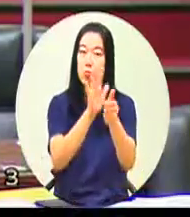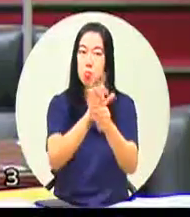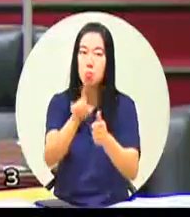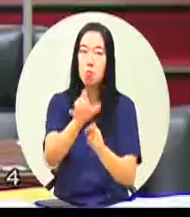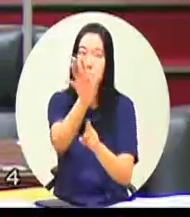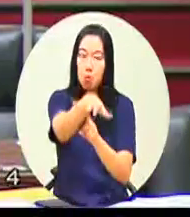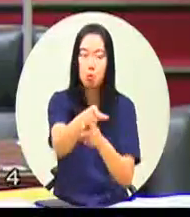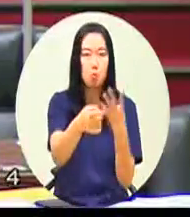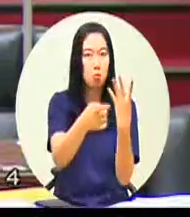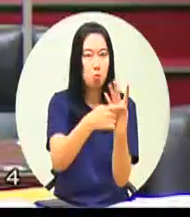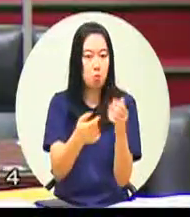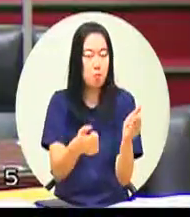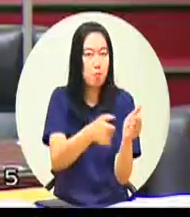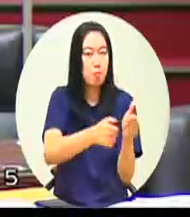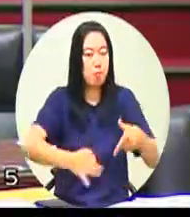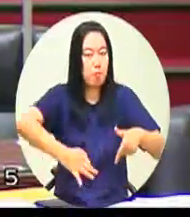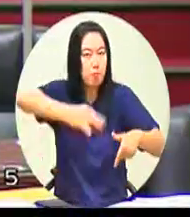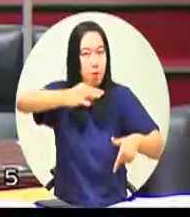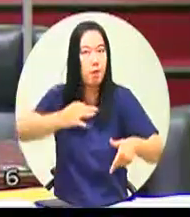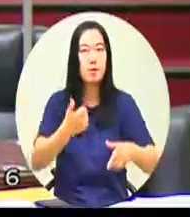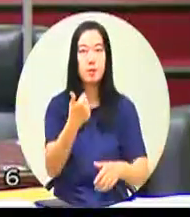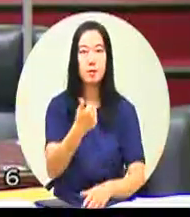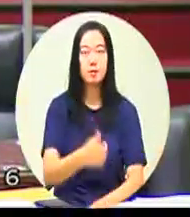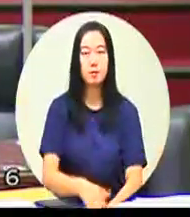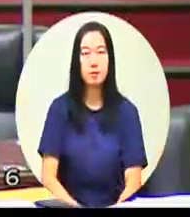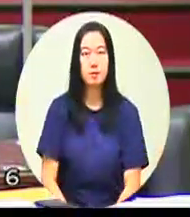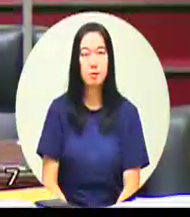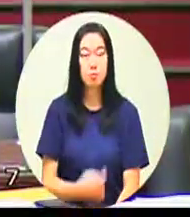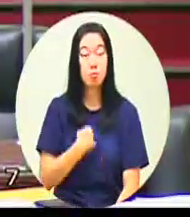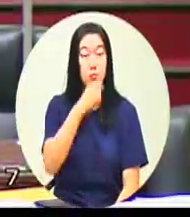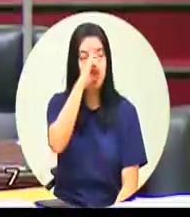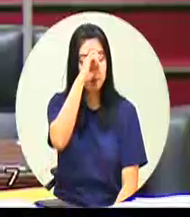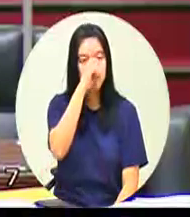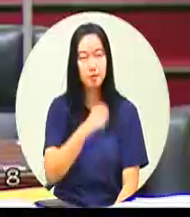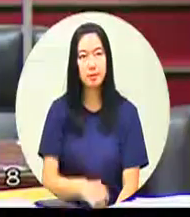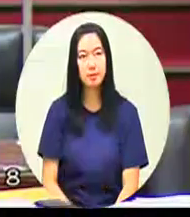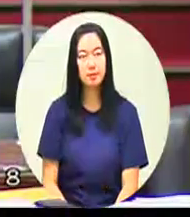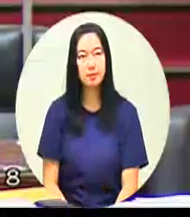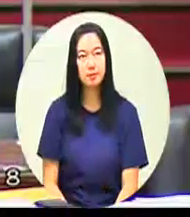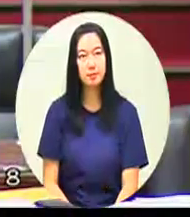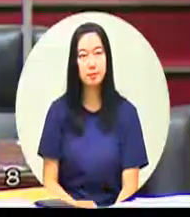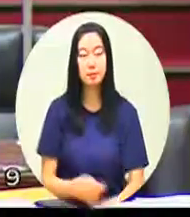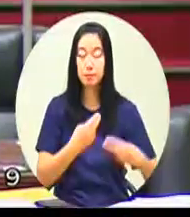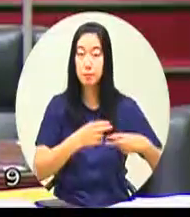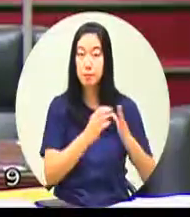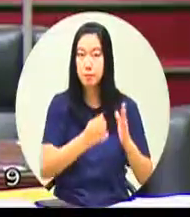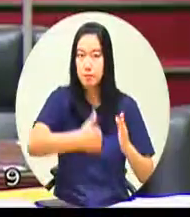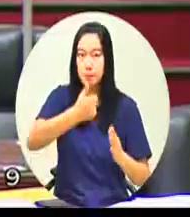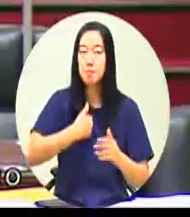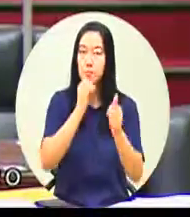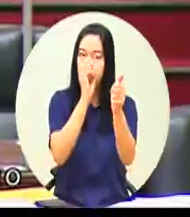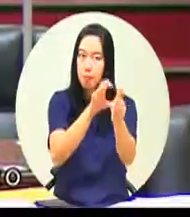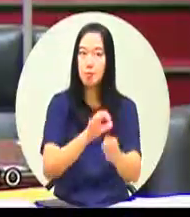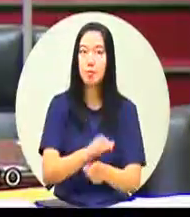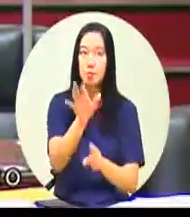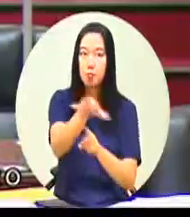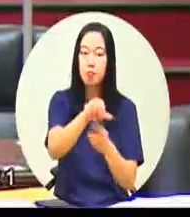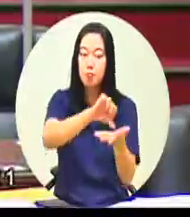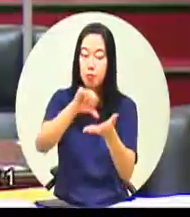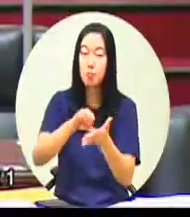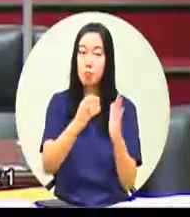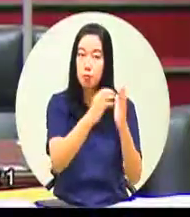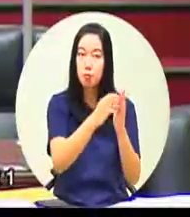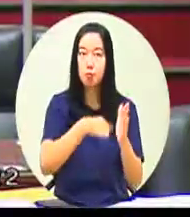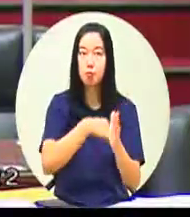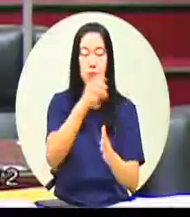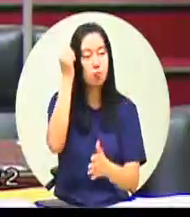业的附加价值。这一部分呢，我希望我们蔡局长，我们农业局能够记